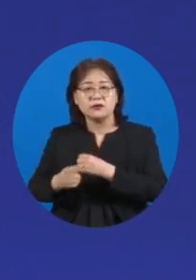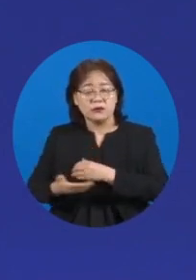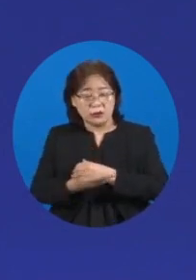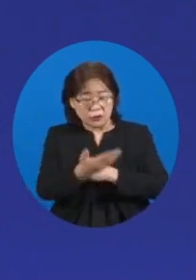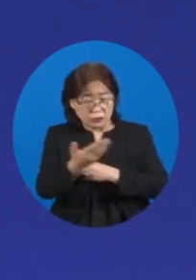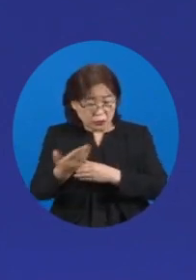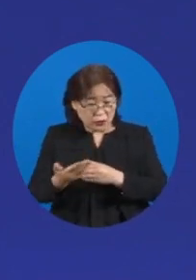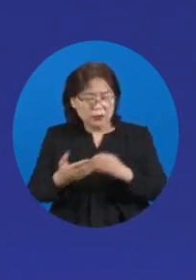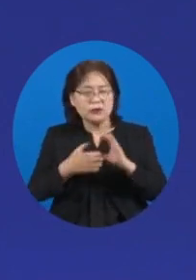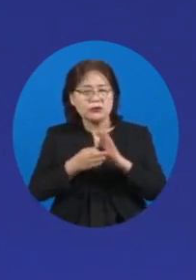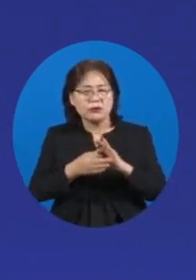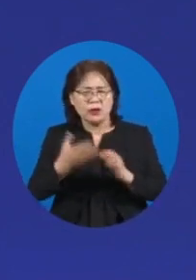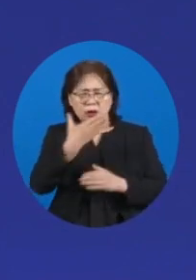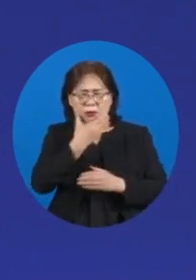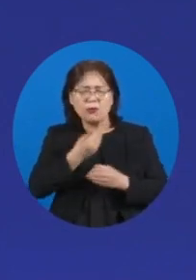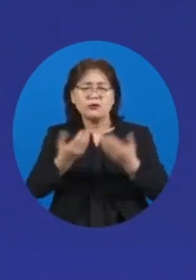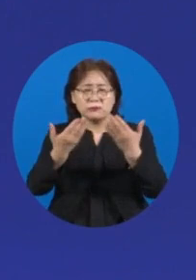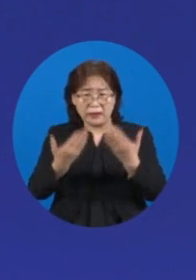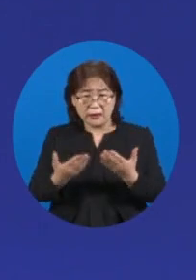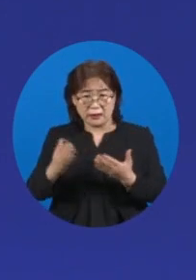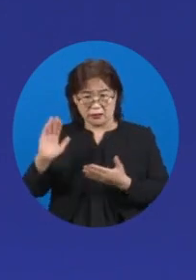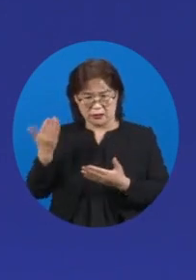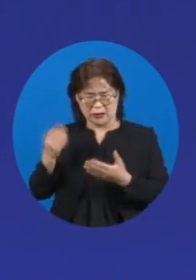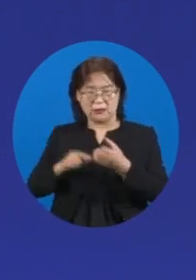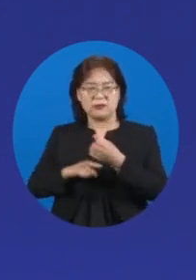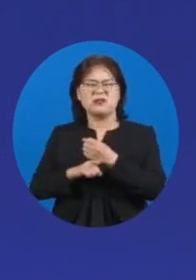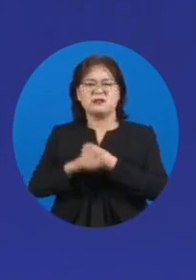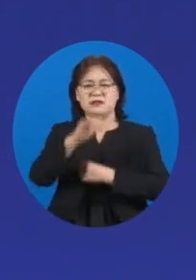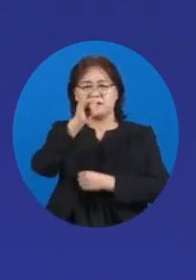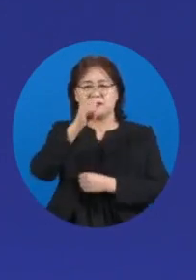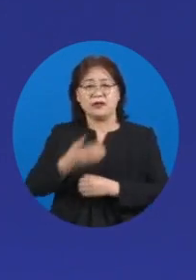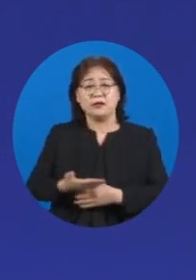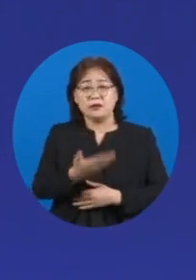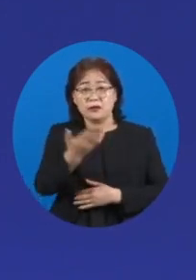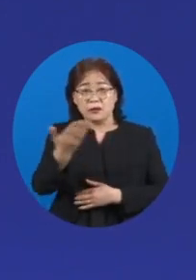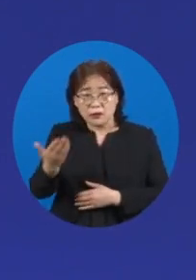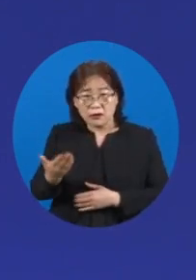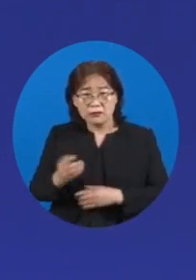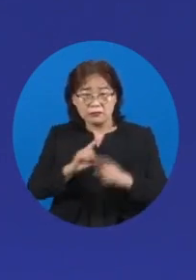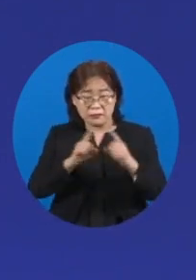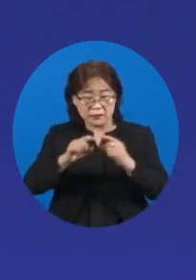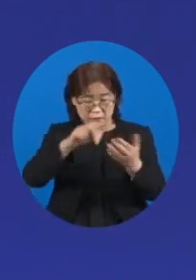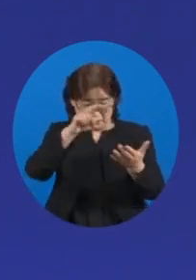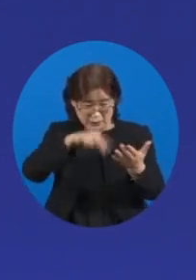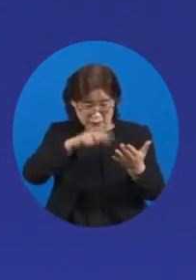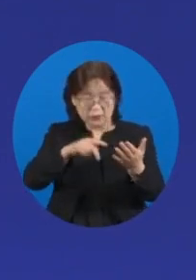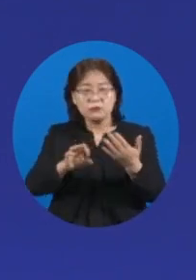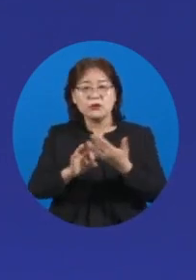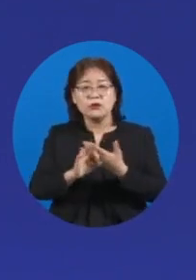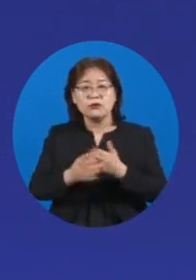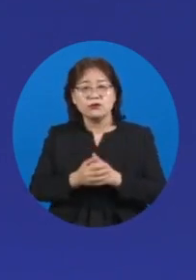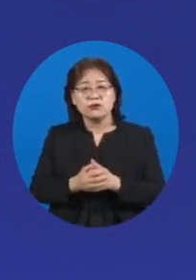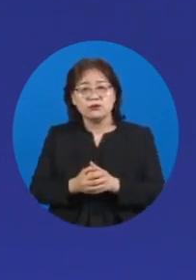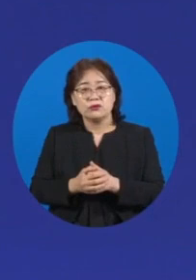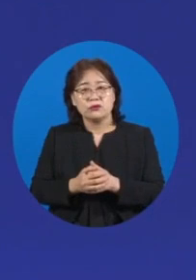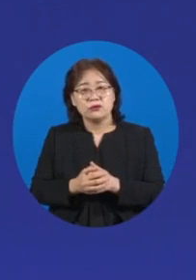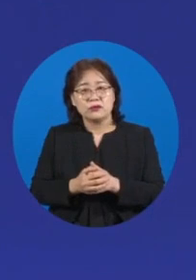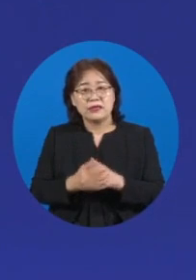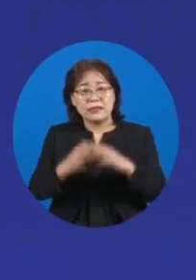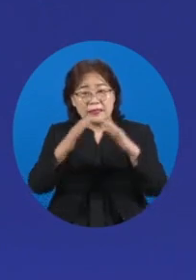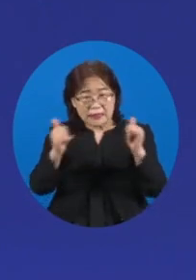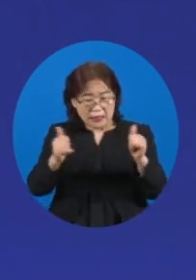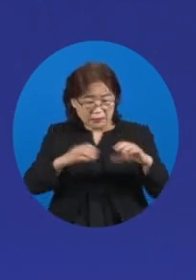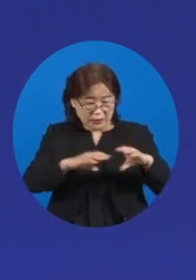인하여 복을 받게 된다는 것입니다 처럼 이 말씀을 보게 되면 우리 인간과 땅은